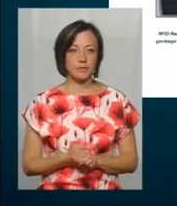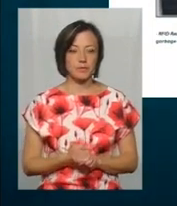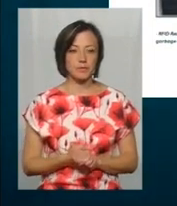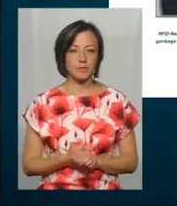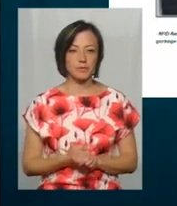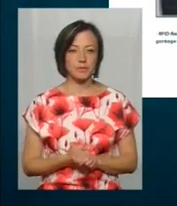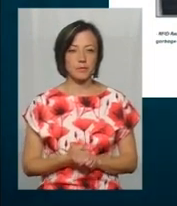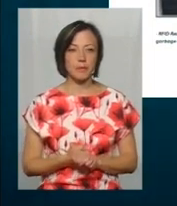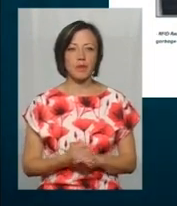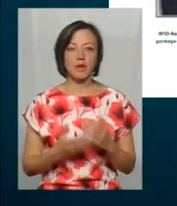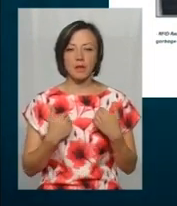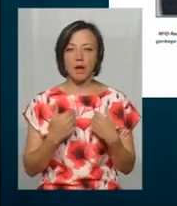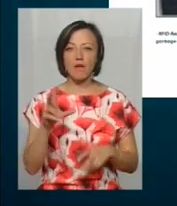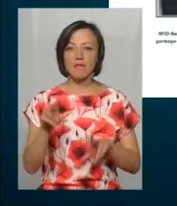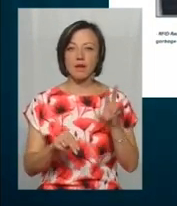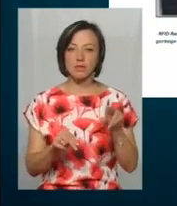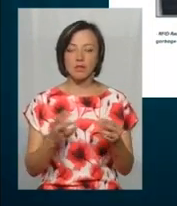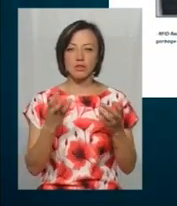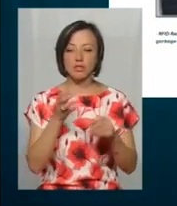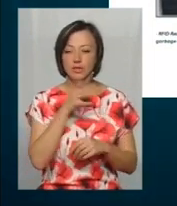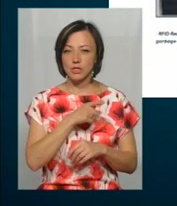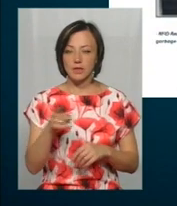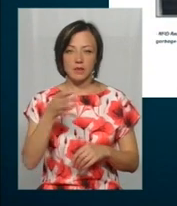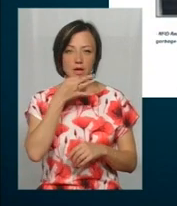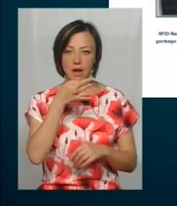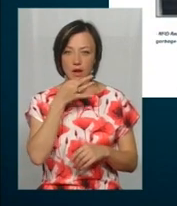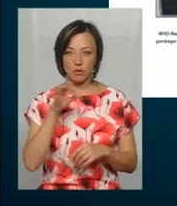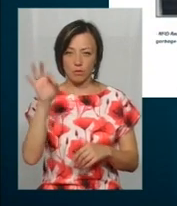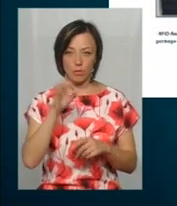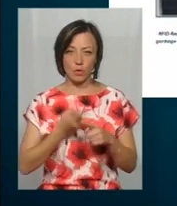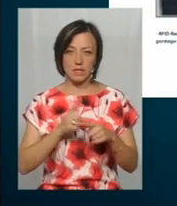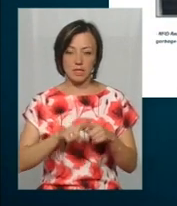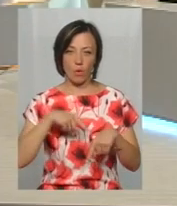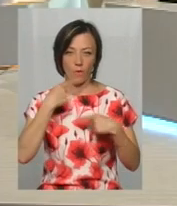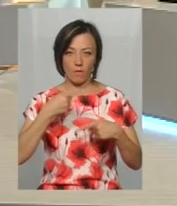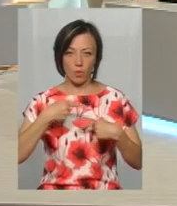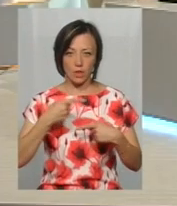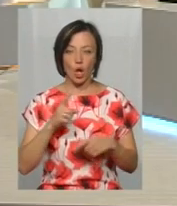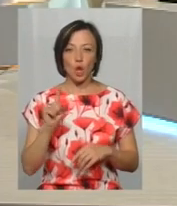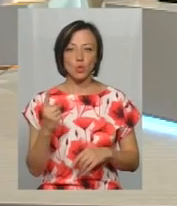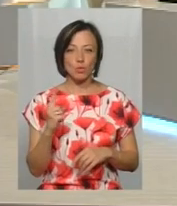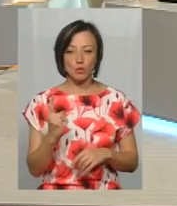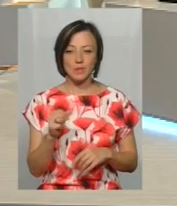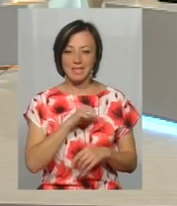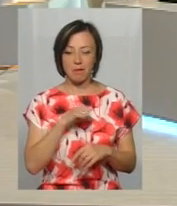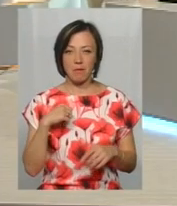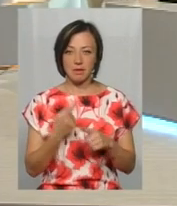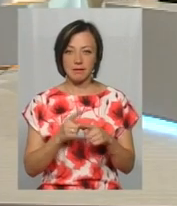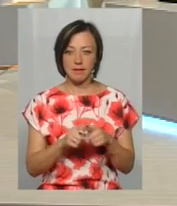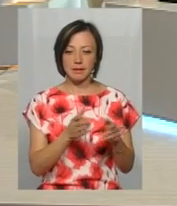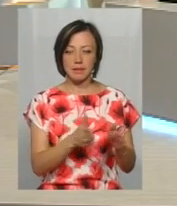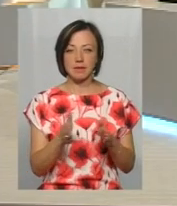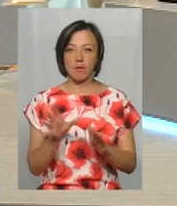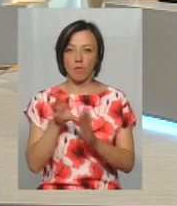Я вважаю, що на даний час ще дуже-дуже зарано про це казати. Тому що сама ця система,